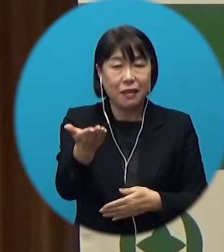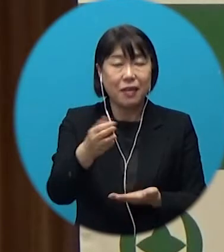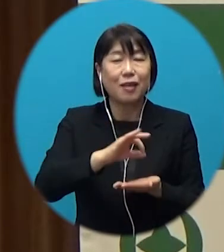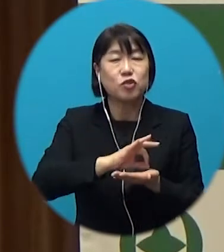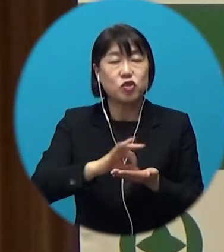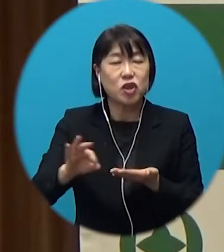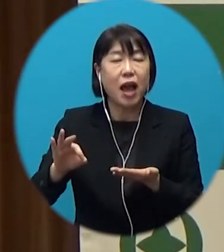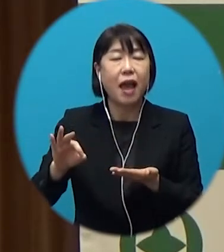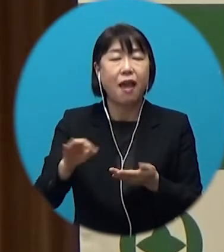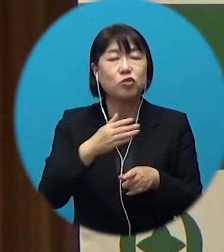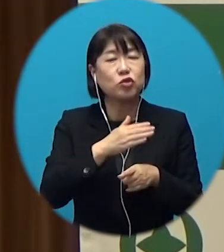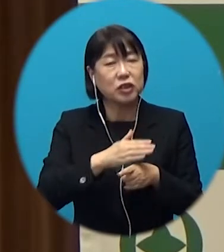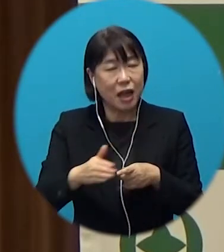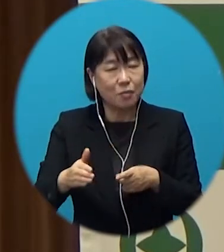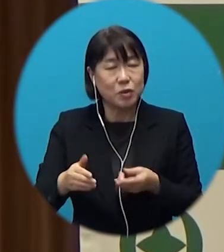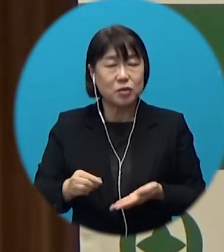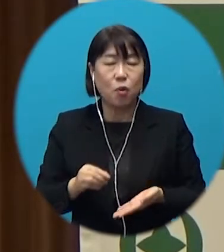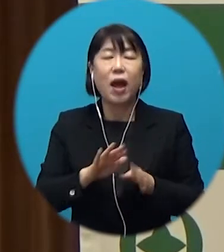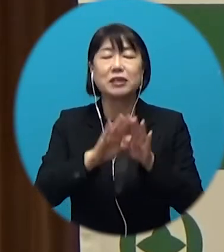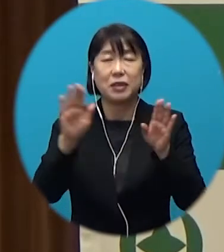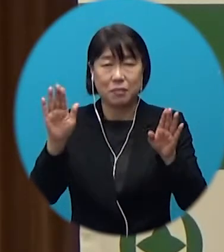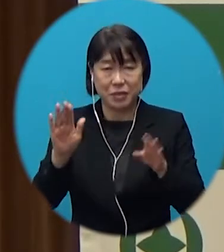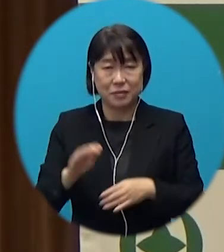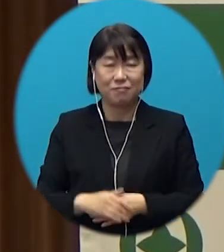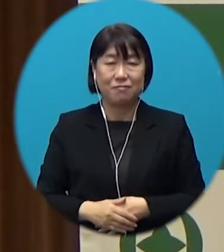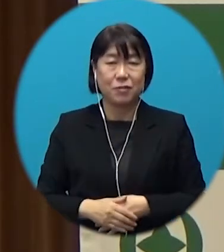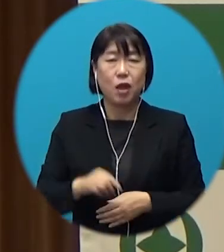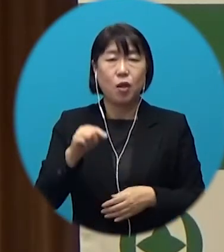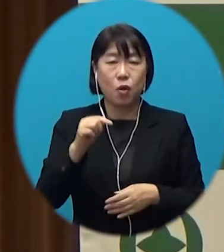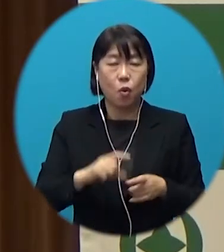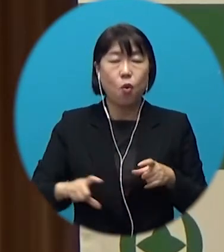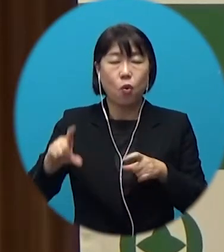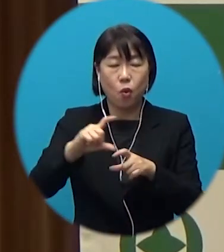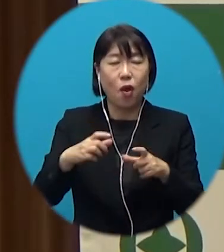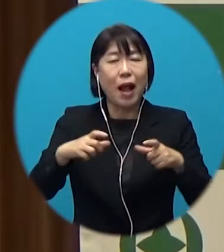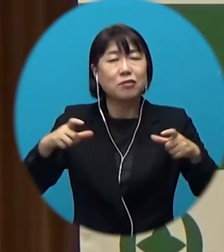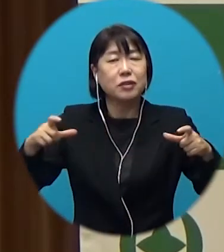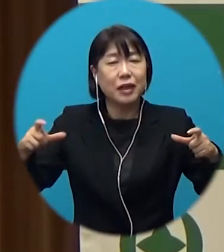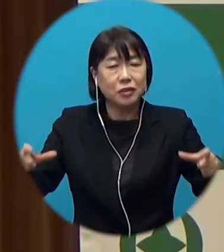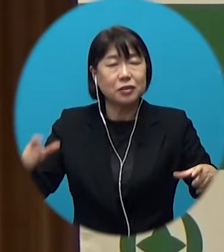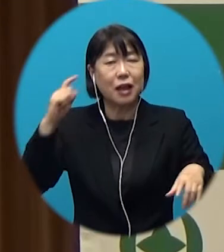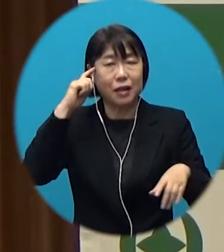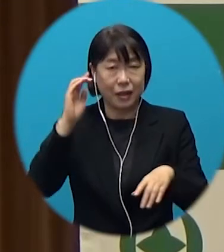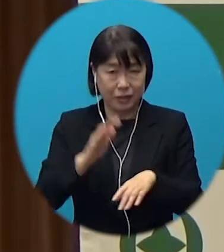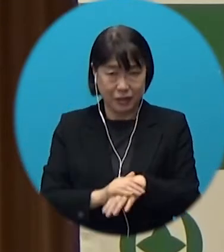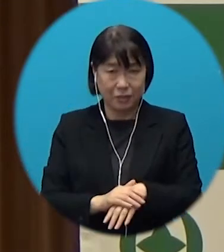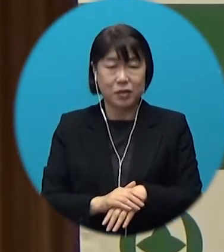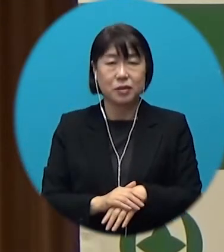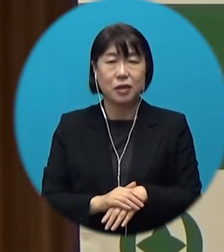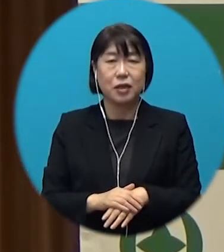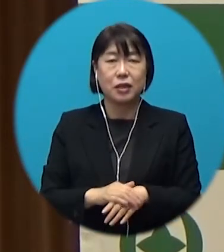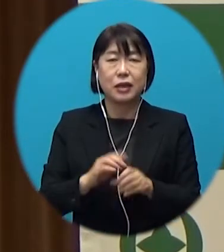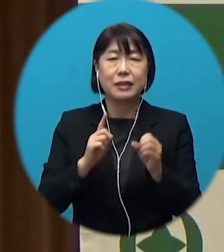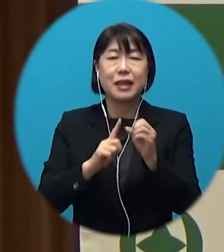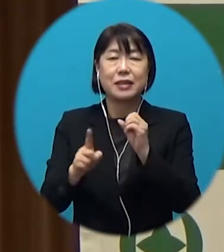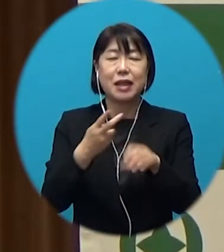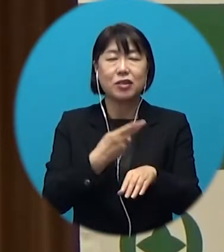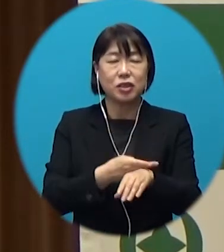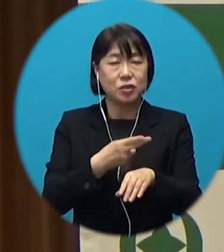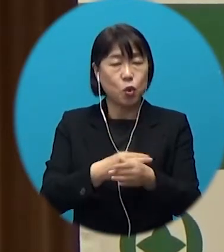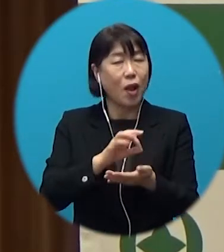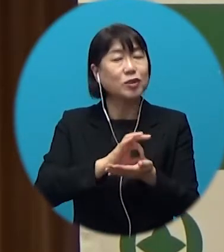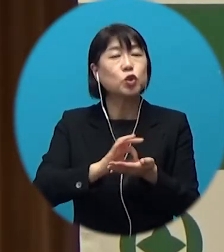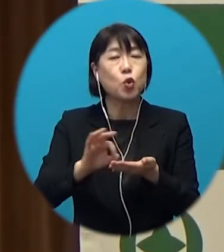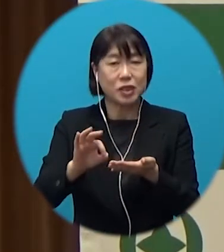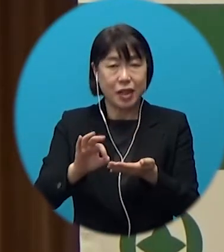品サービスを始めていますけれども、これを拡大するとともにですね、デジタルニーズを活用することで、